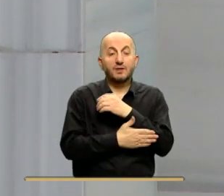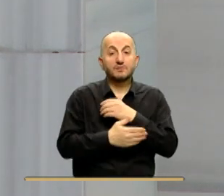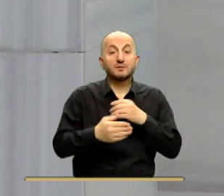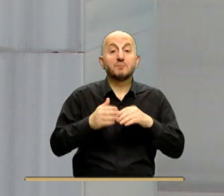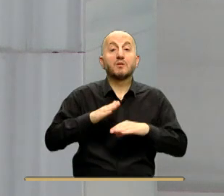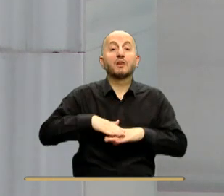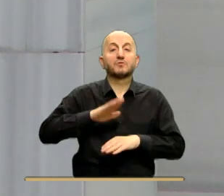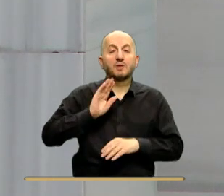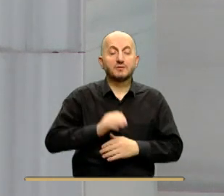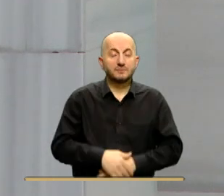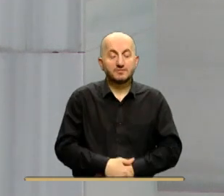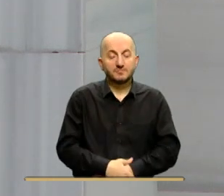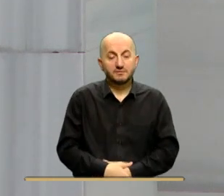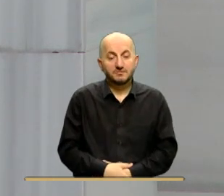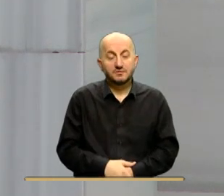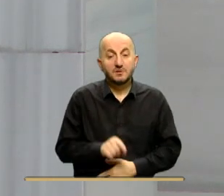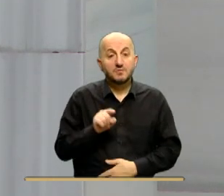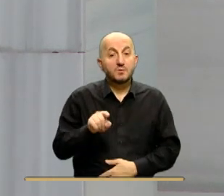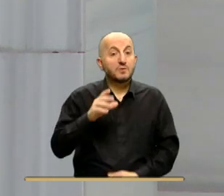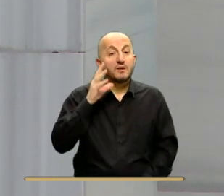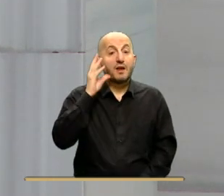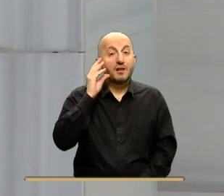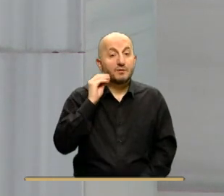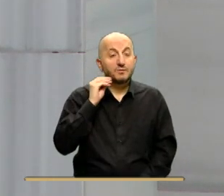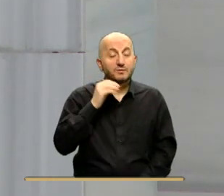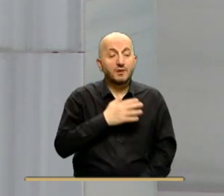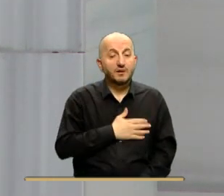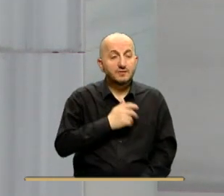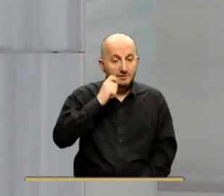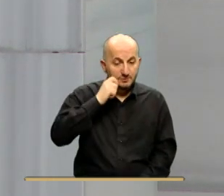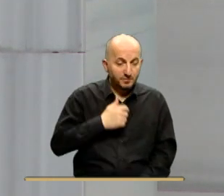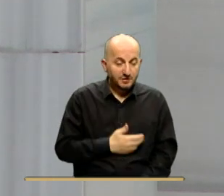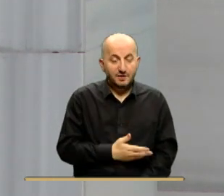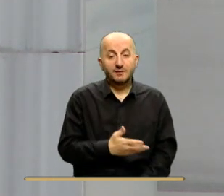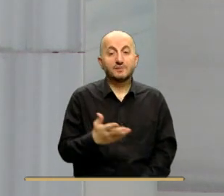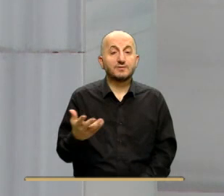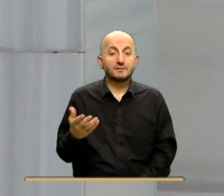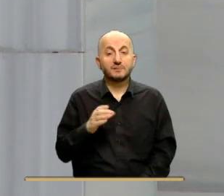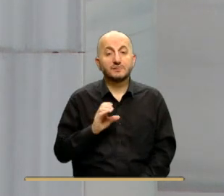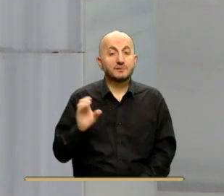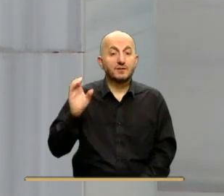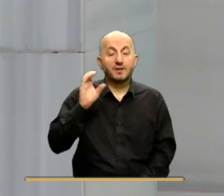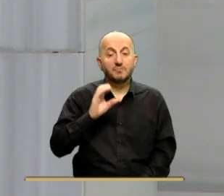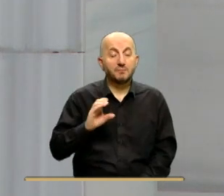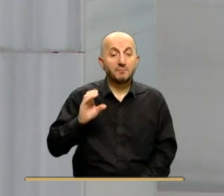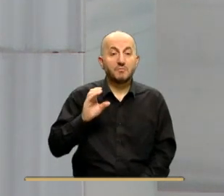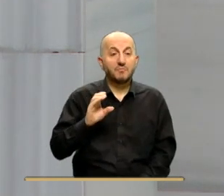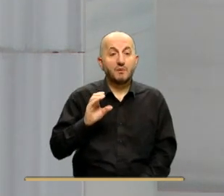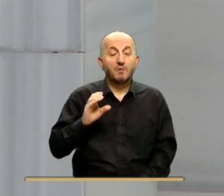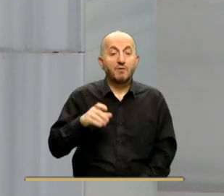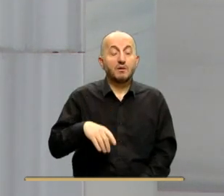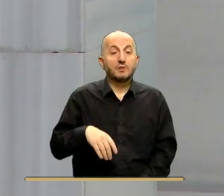yardımlaşmayın. Buradan anlıyoruz ki, aziz müminler, İslam